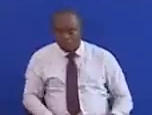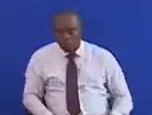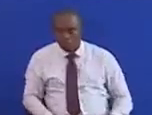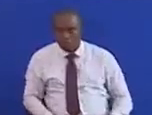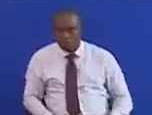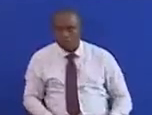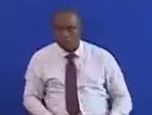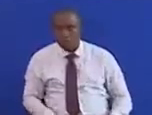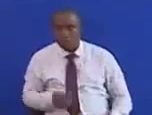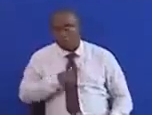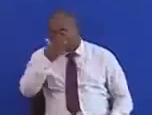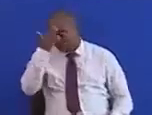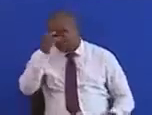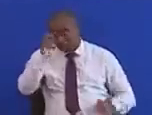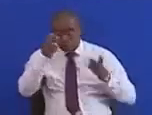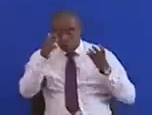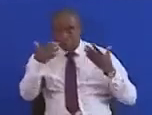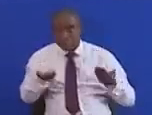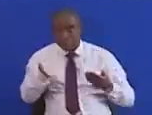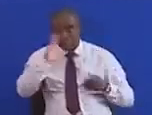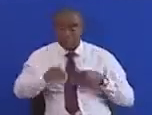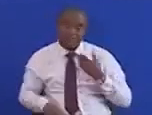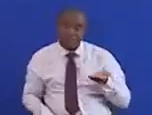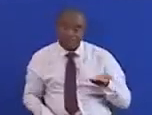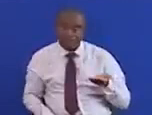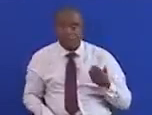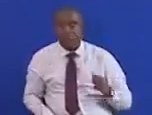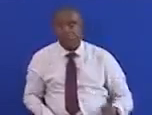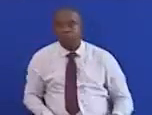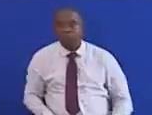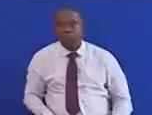nadhani hoja hiyo imeshaeleweka.